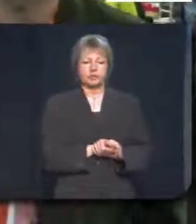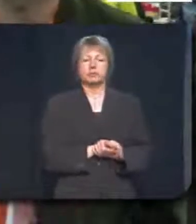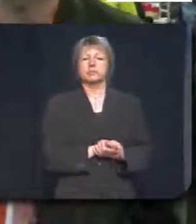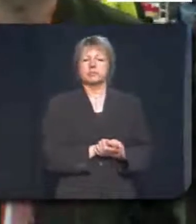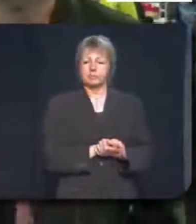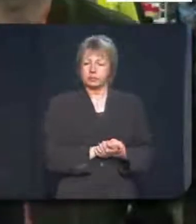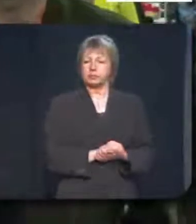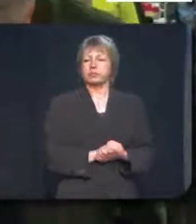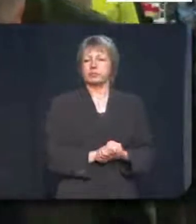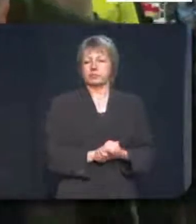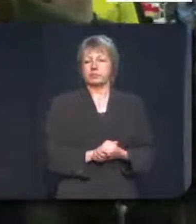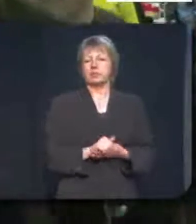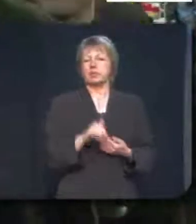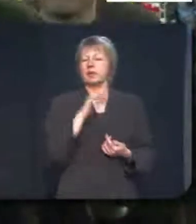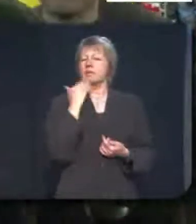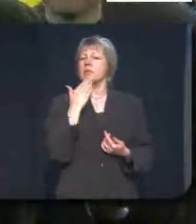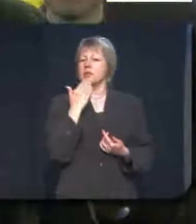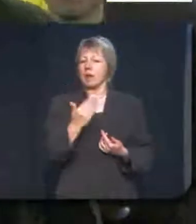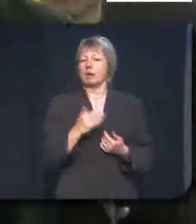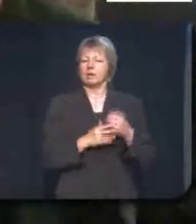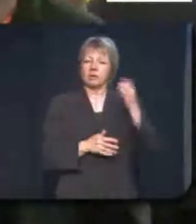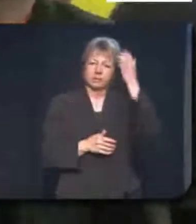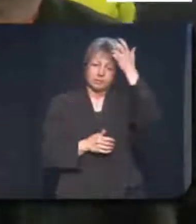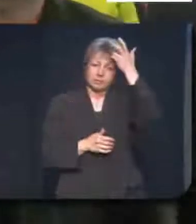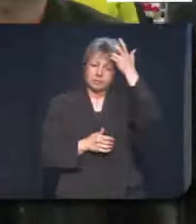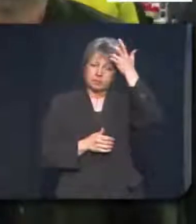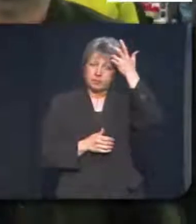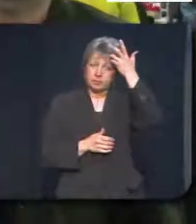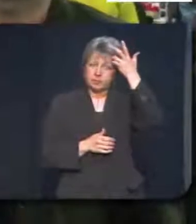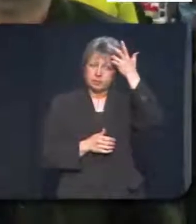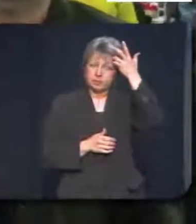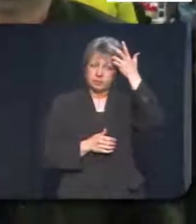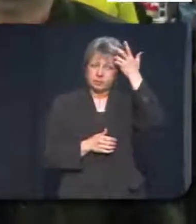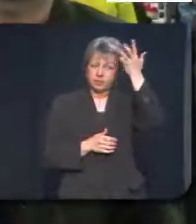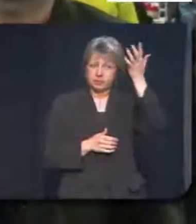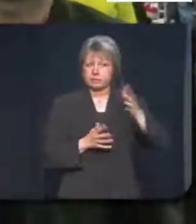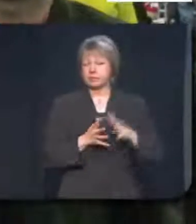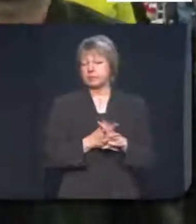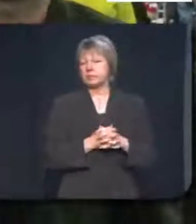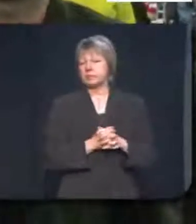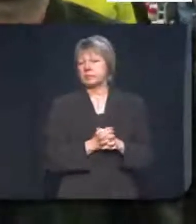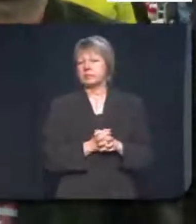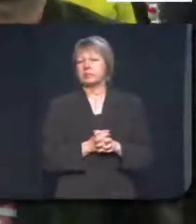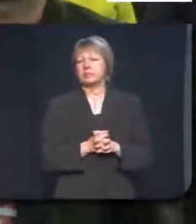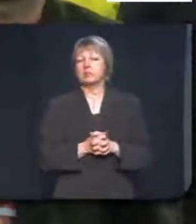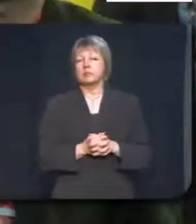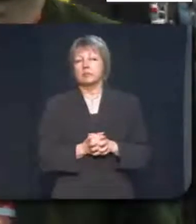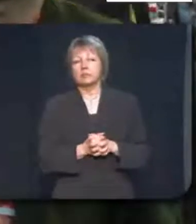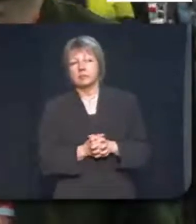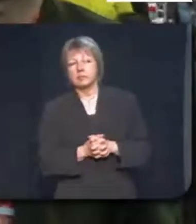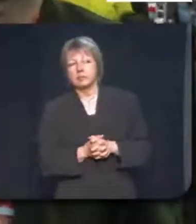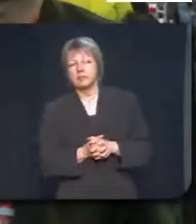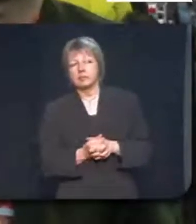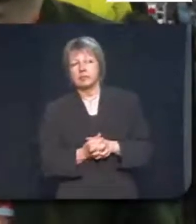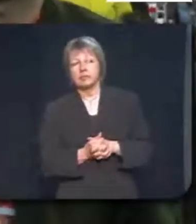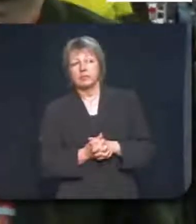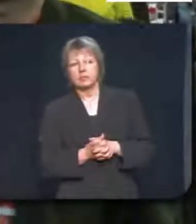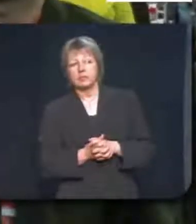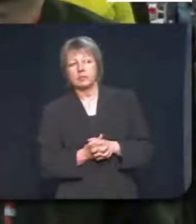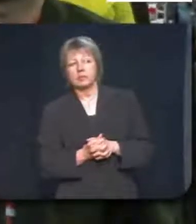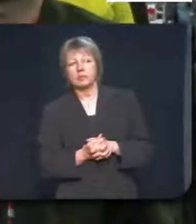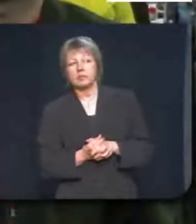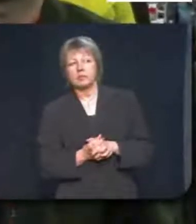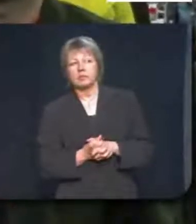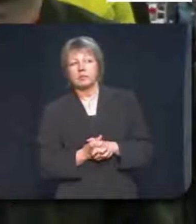vielen Dank ich weise noch mal darauf hin dass immer noch die Geschäftsordnung gilt nach der diejenigen mit den wenigsten redestrichen vorne stehen ich bitte die